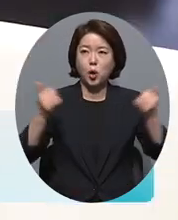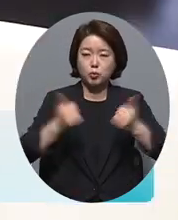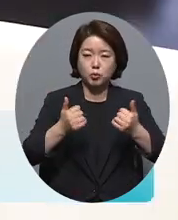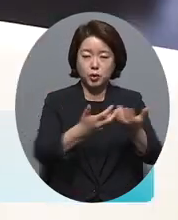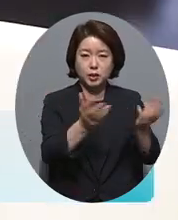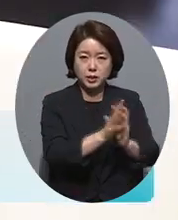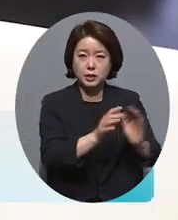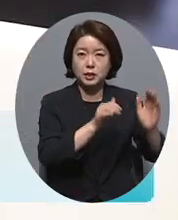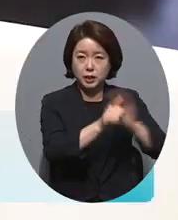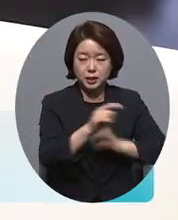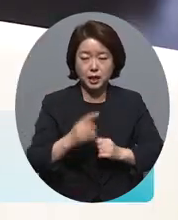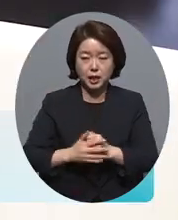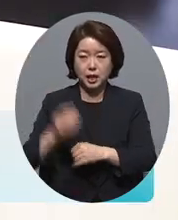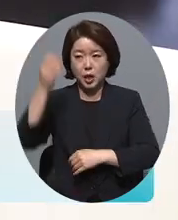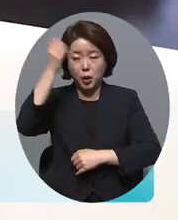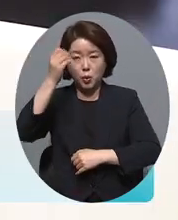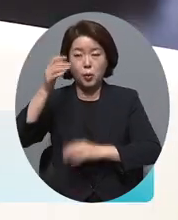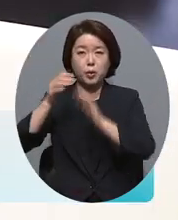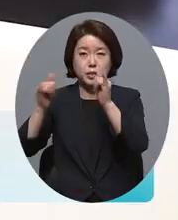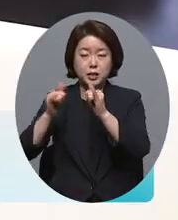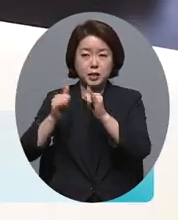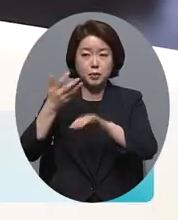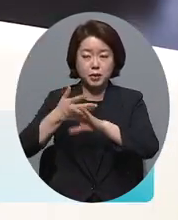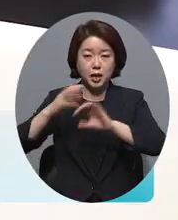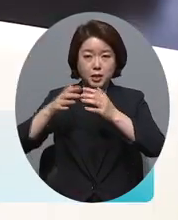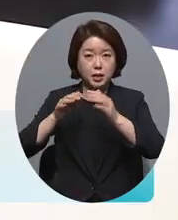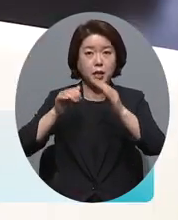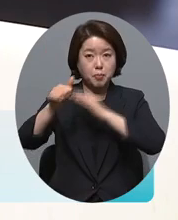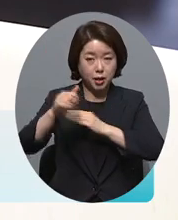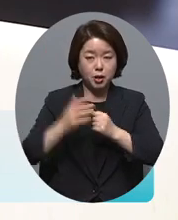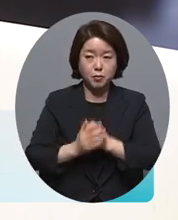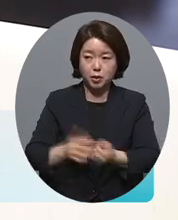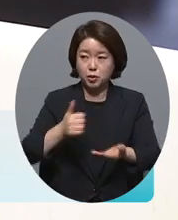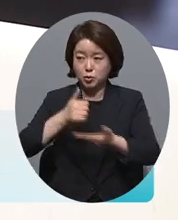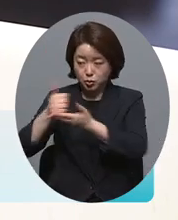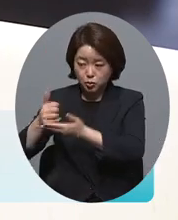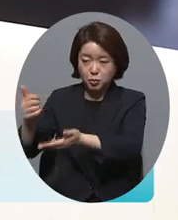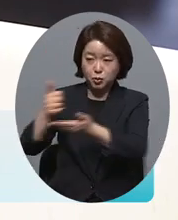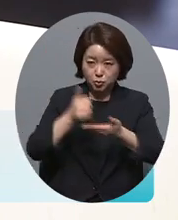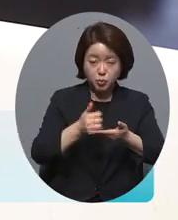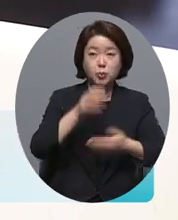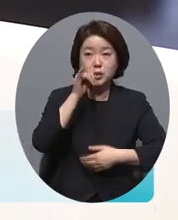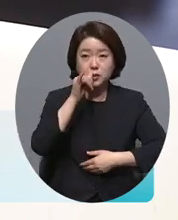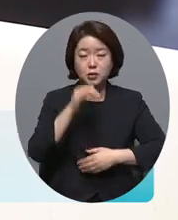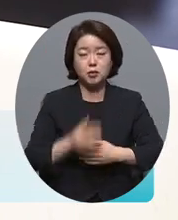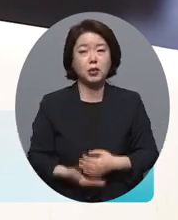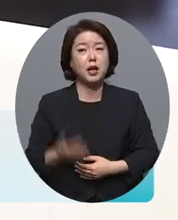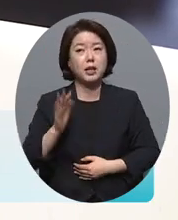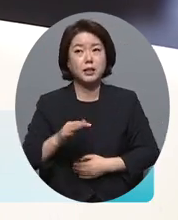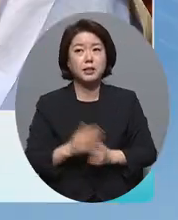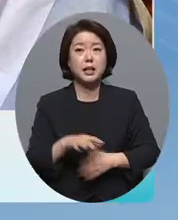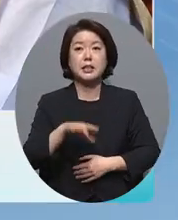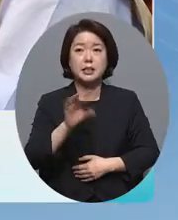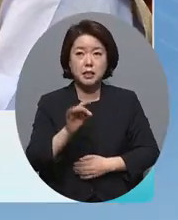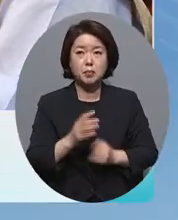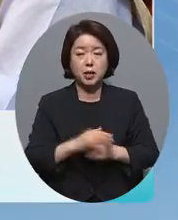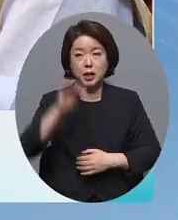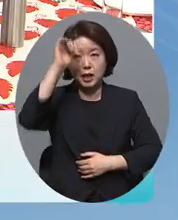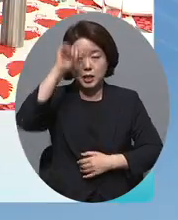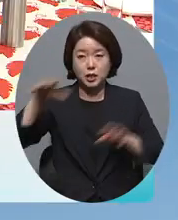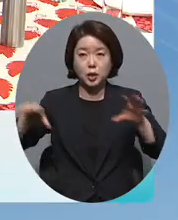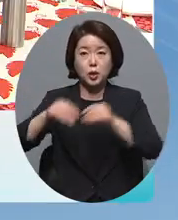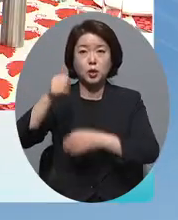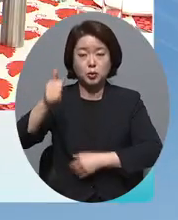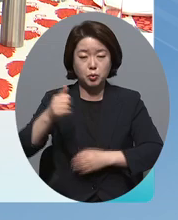의장단이라든지 고위 인사들이 해외를 방문할 때 초청을 받고 초청을 하는 경우가 있습니다 그런데 최초에는 인도